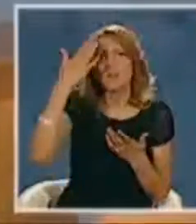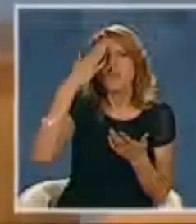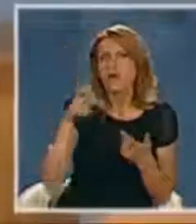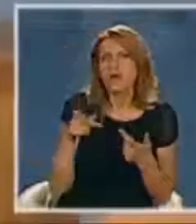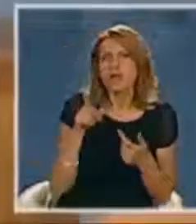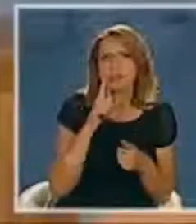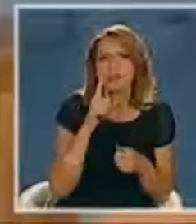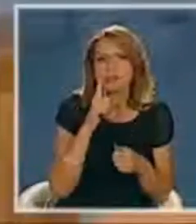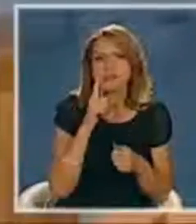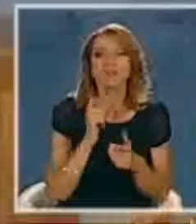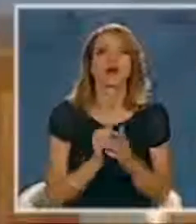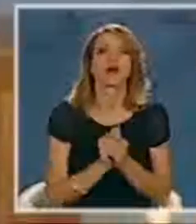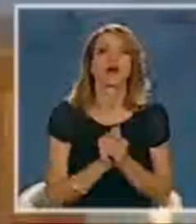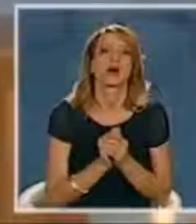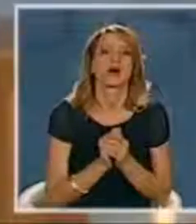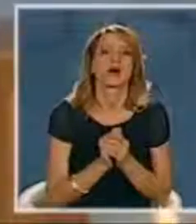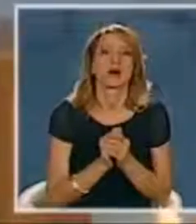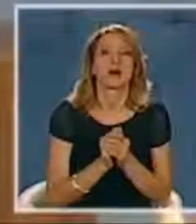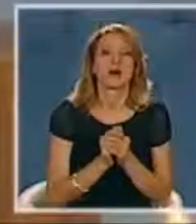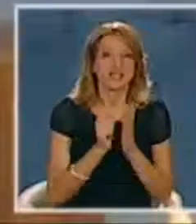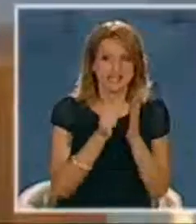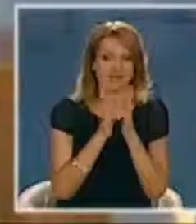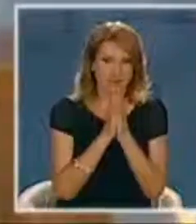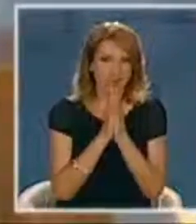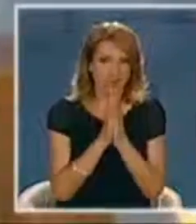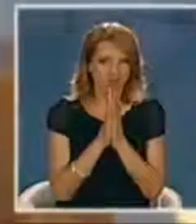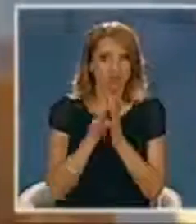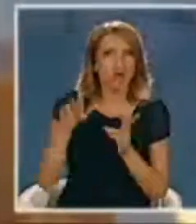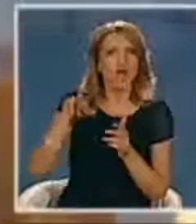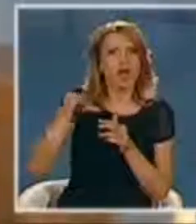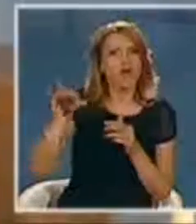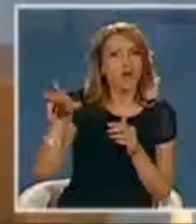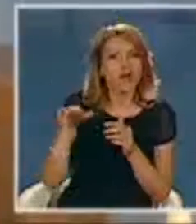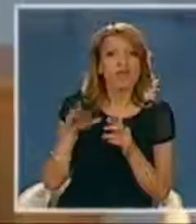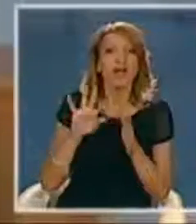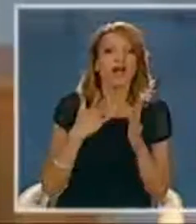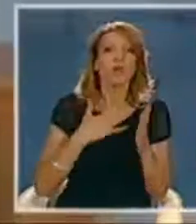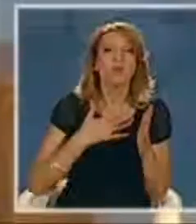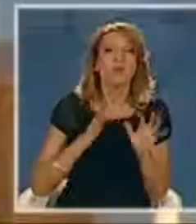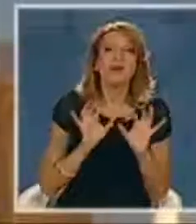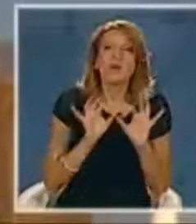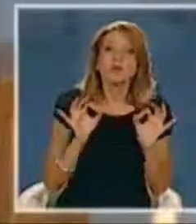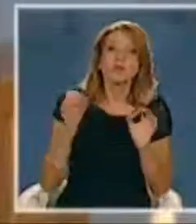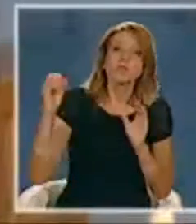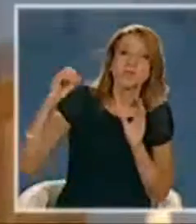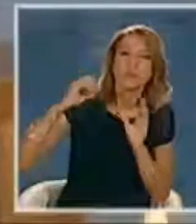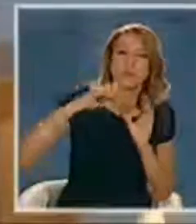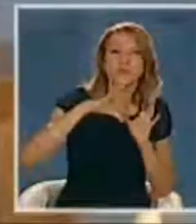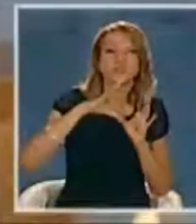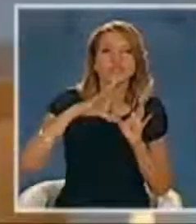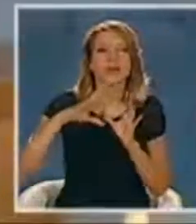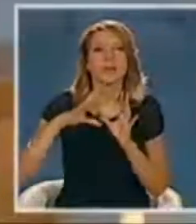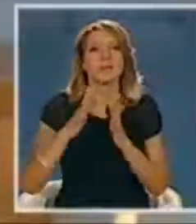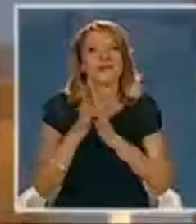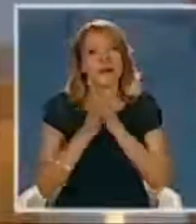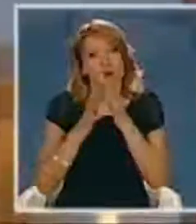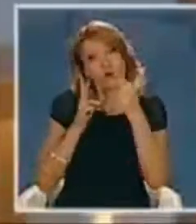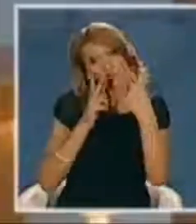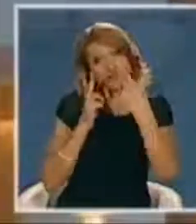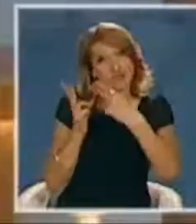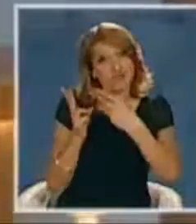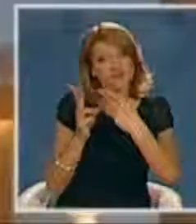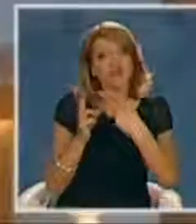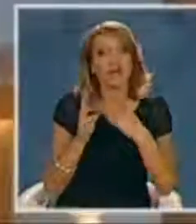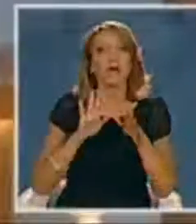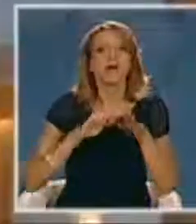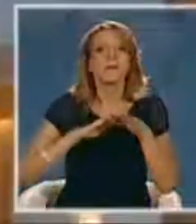болен? Само ще помоля, да. Междувременно, колеги, моля ви, ако имаме готовност, нека да пуснем в медия зрителите да видят бялото